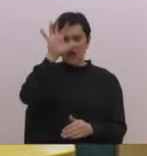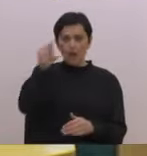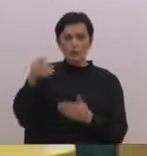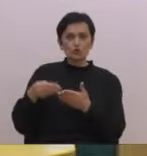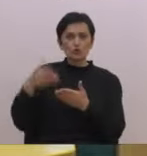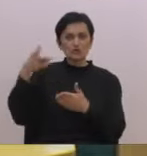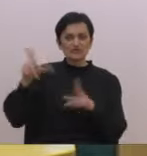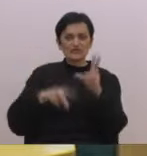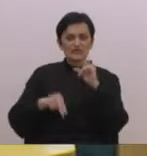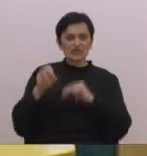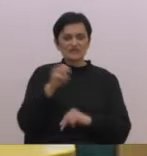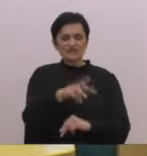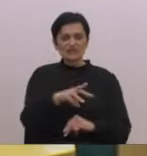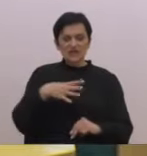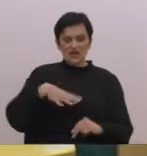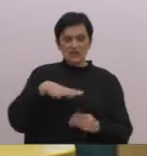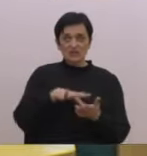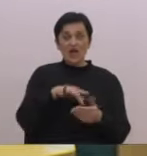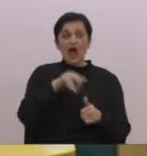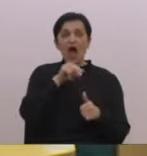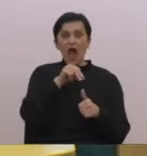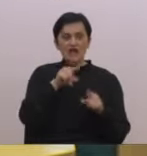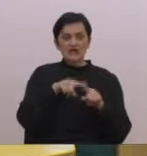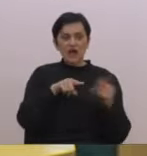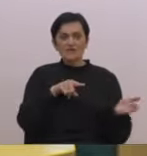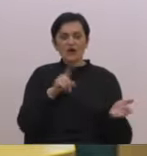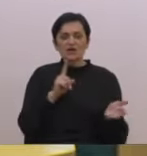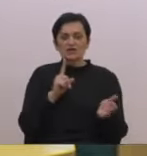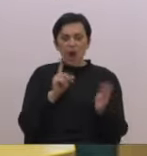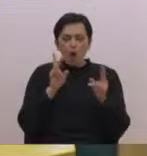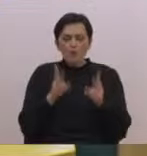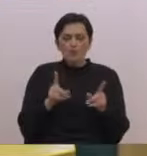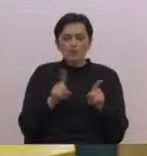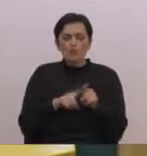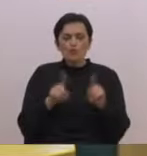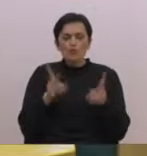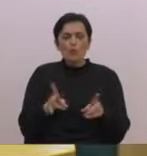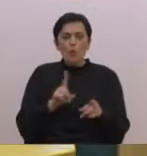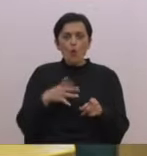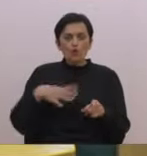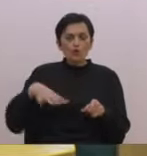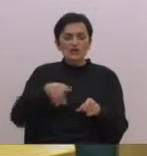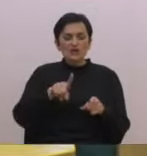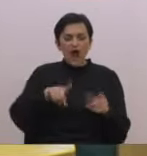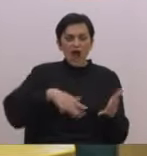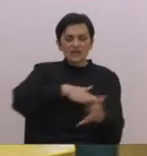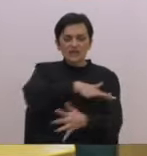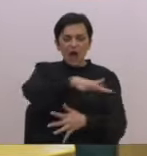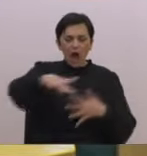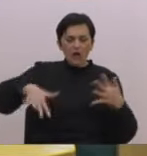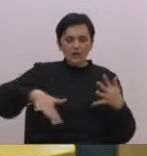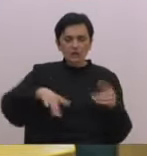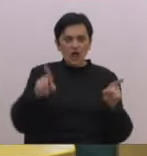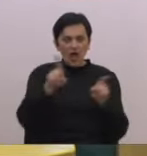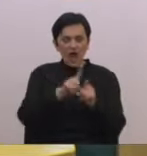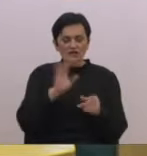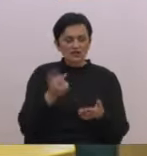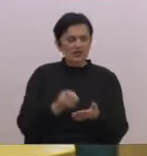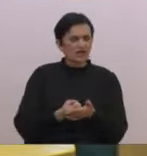zvirad itvleboda vidre Tbilisi. Erevanits ase iqo da ra moxda, ai ra moxda am kveqanashi ra daatrialet iseti rom ase